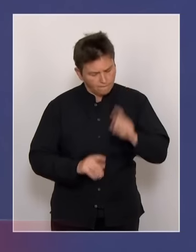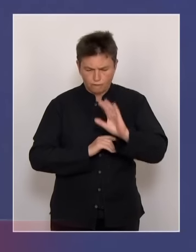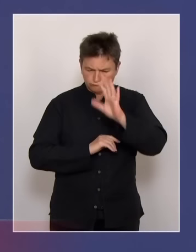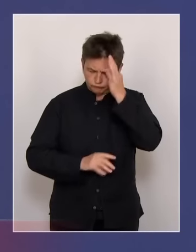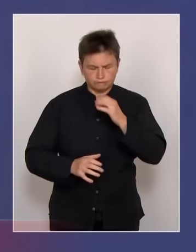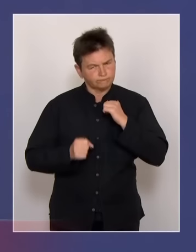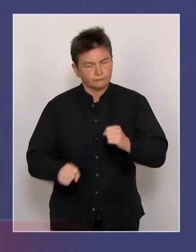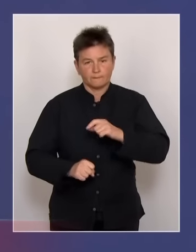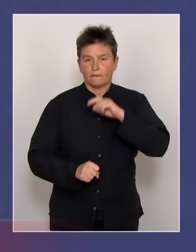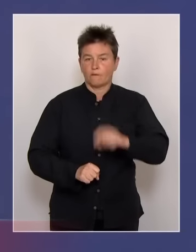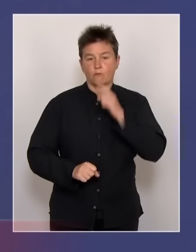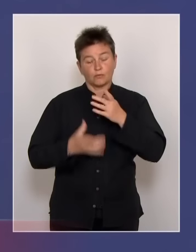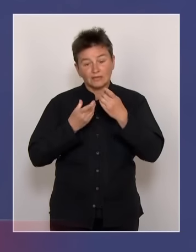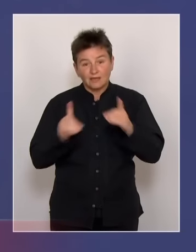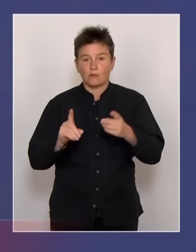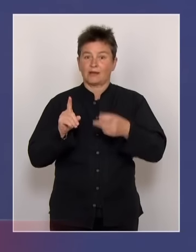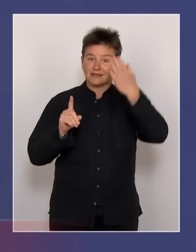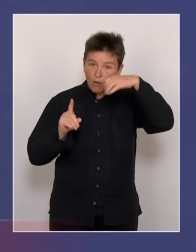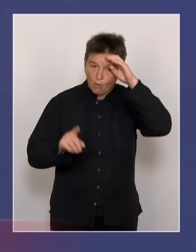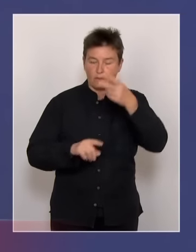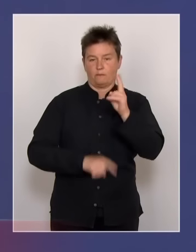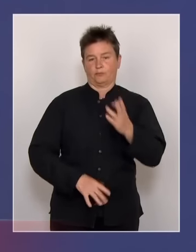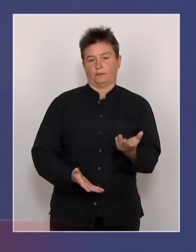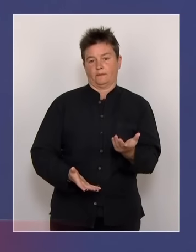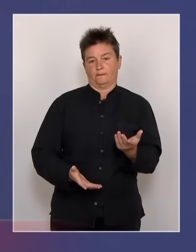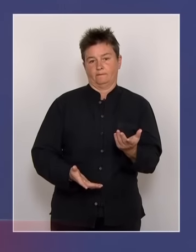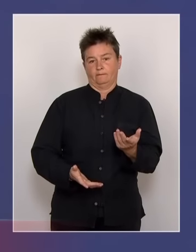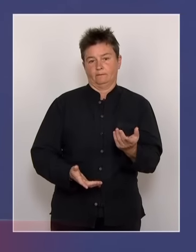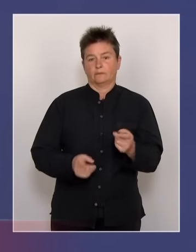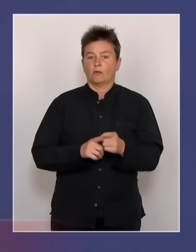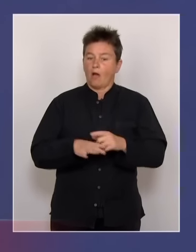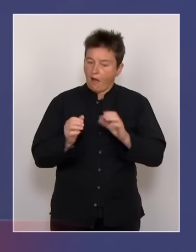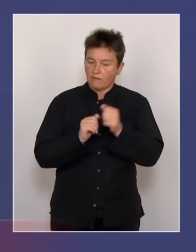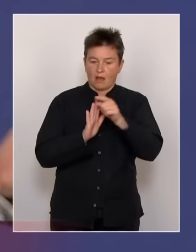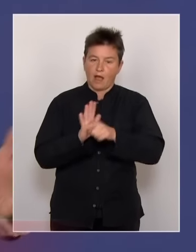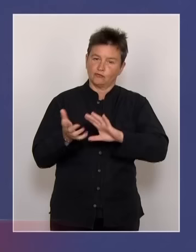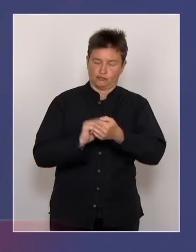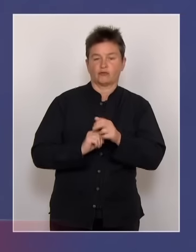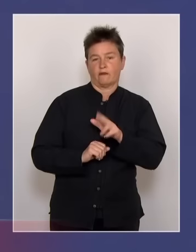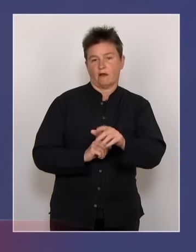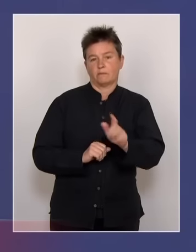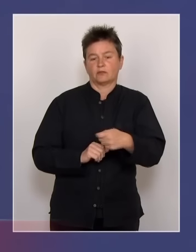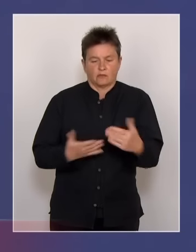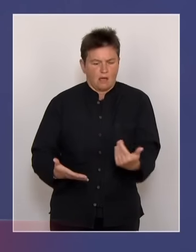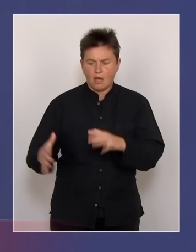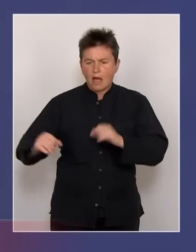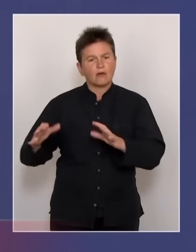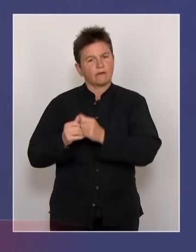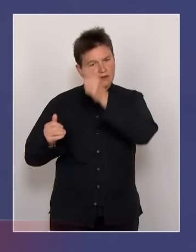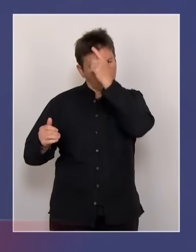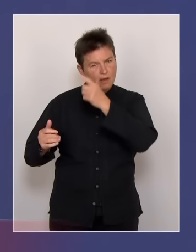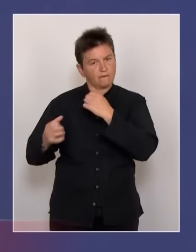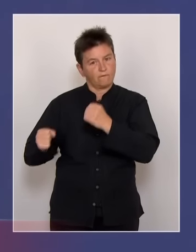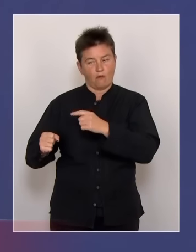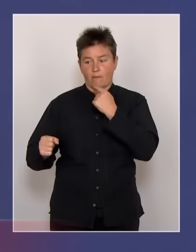aussi pour plus de démocratie européenne et elle s'accompagnera aussi de règles révisées là aussi il y a un accord franco-allemand très fort pour